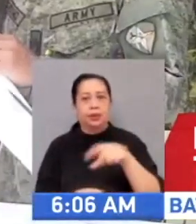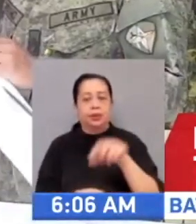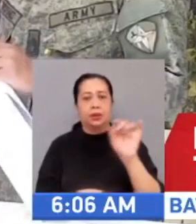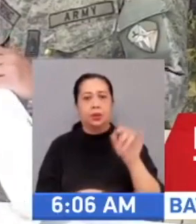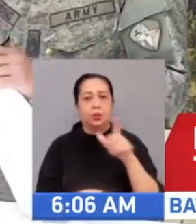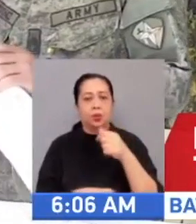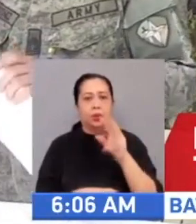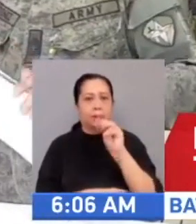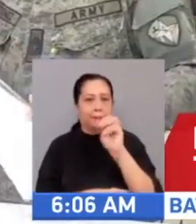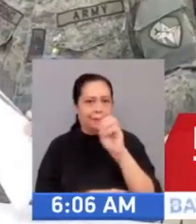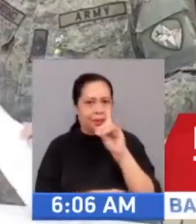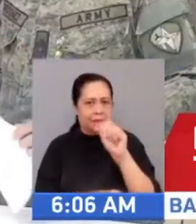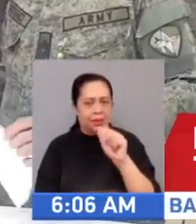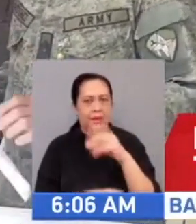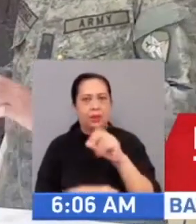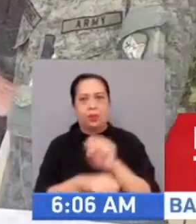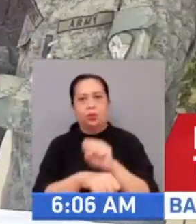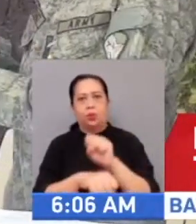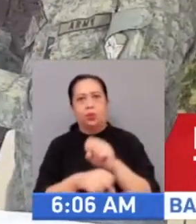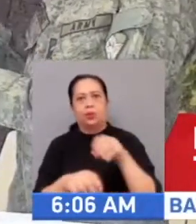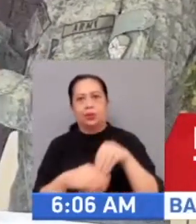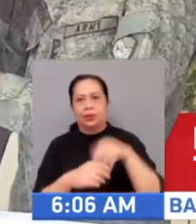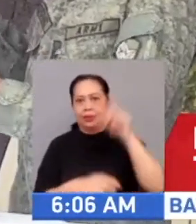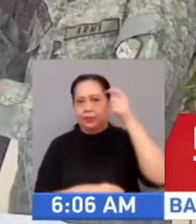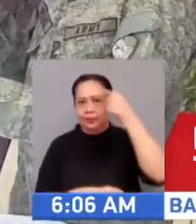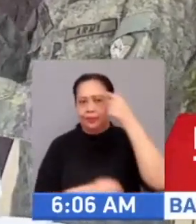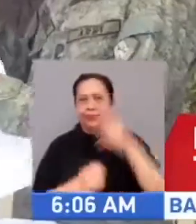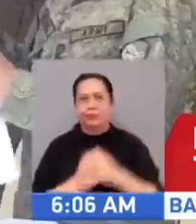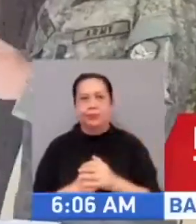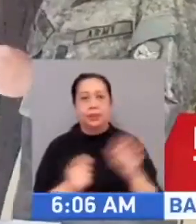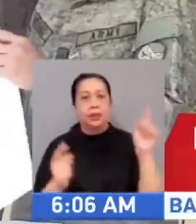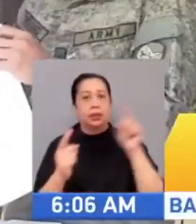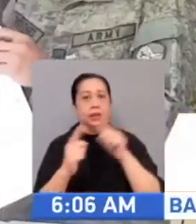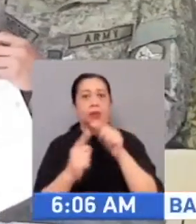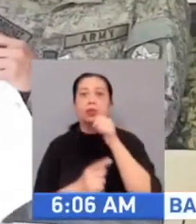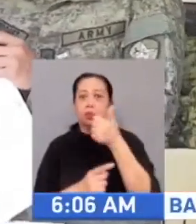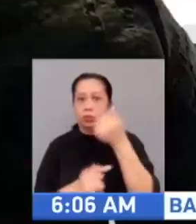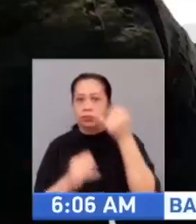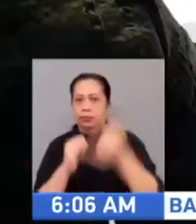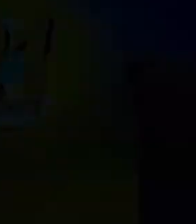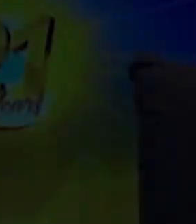at nagtatrabaho sa gobyerno. Hanggang bukas na lamang po ito.